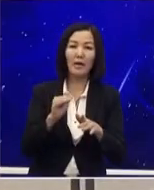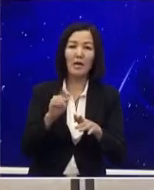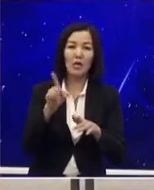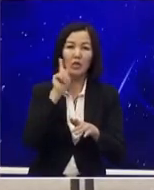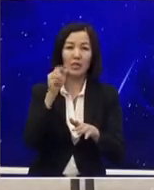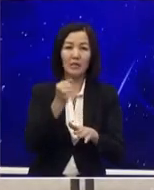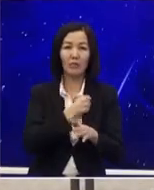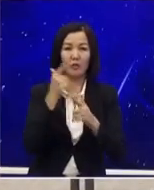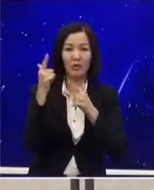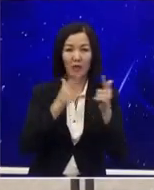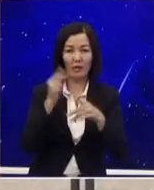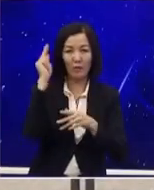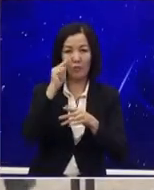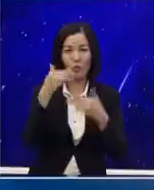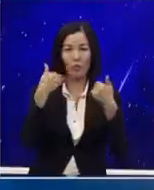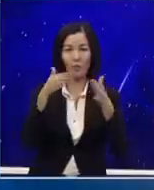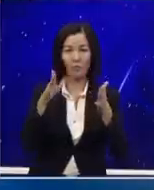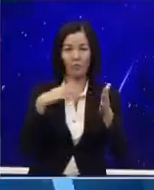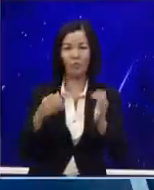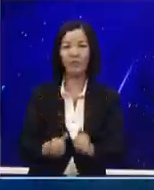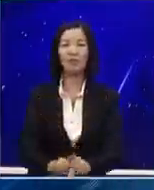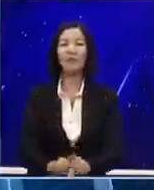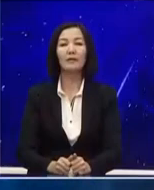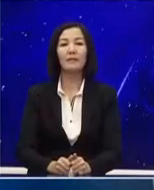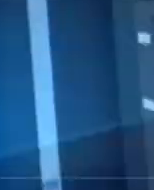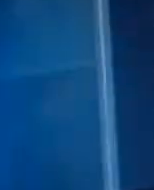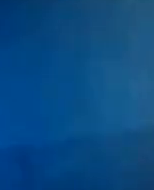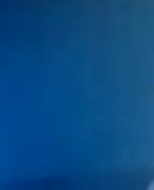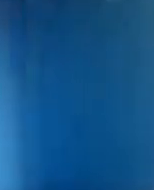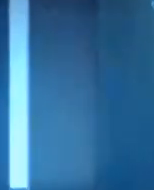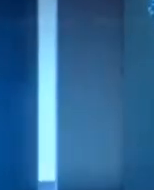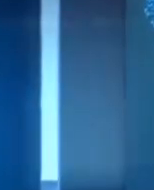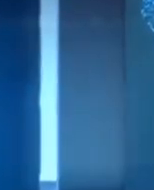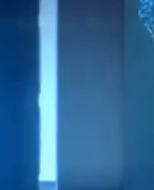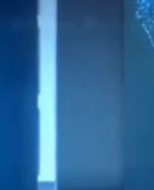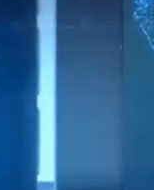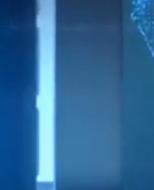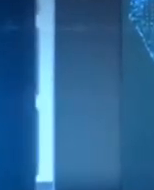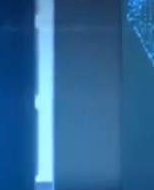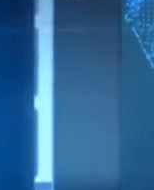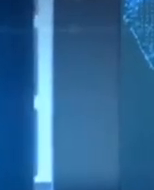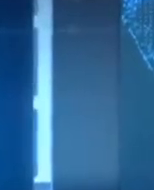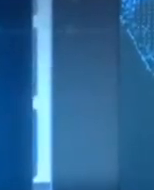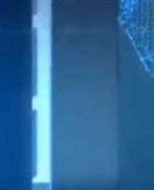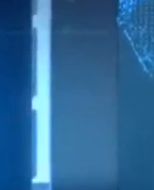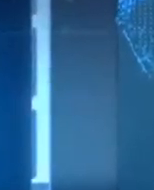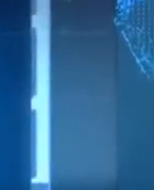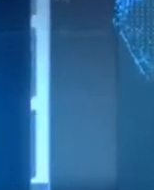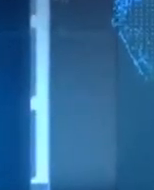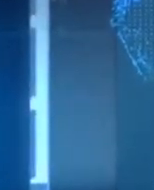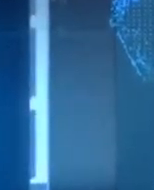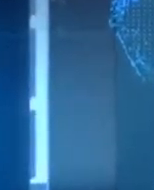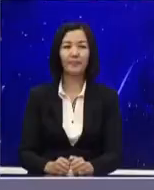мамандарды даярлаған. Алмат Хамид, Жетісу арнасы Қорғаныс министрлігіне қарасты Қапшағай гарнизоны баспасөз қызметінің көмегімен.